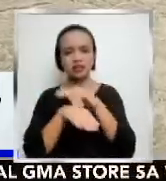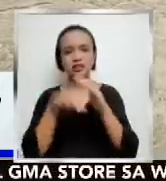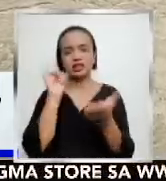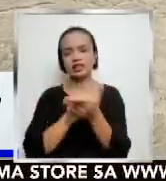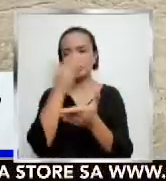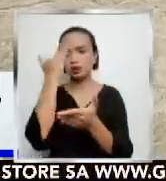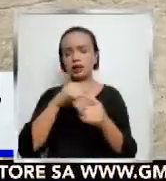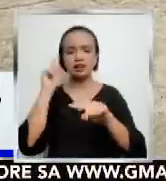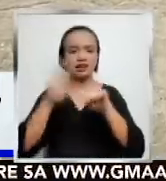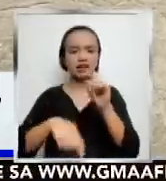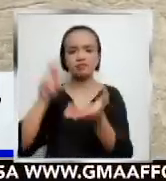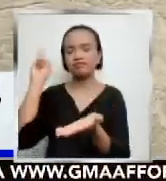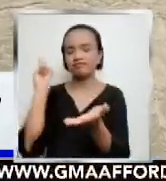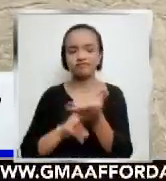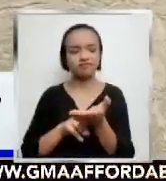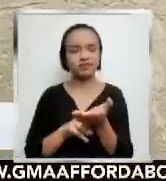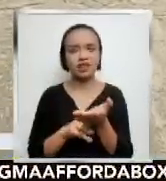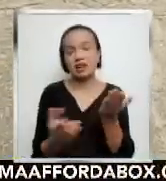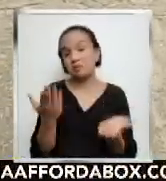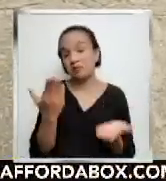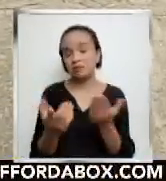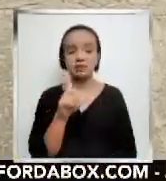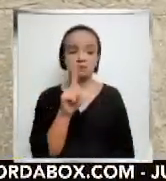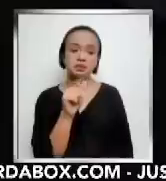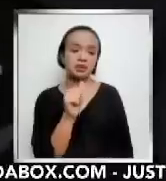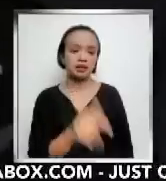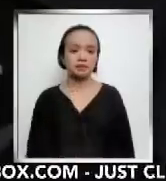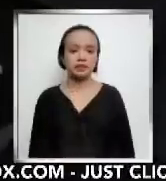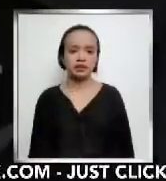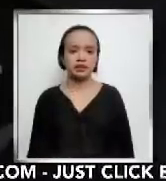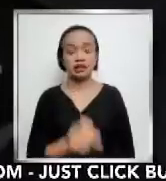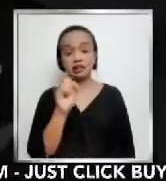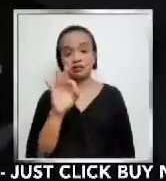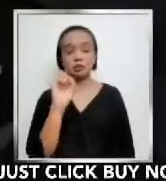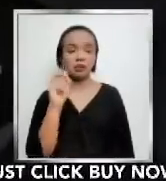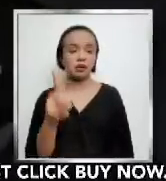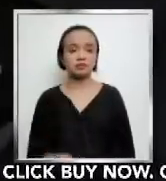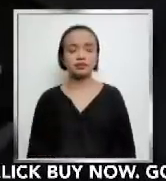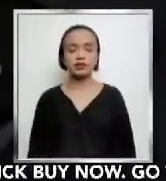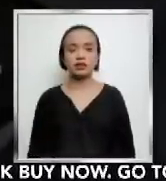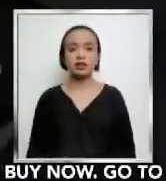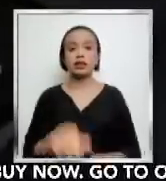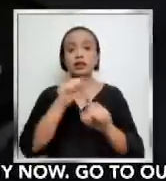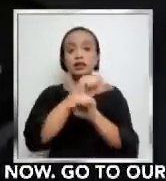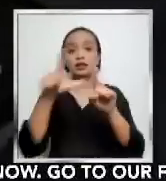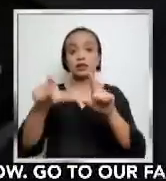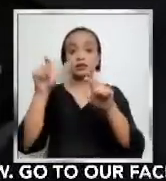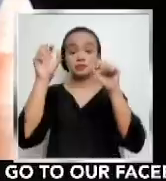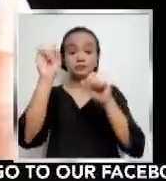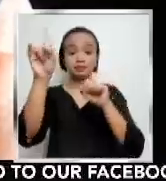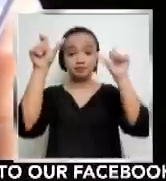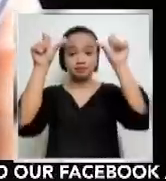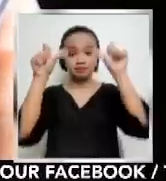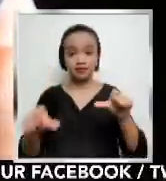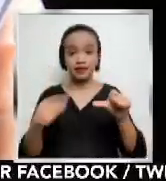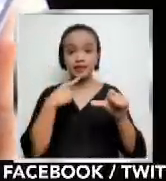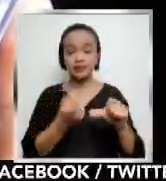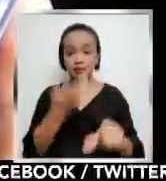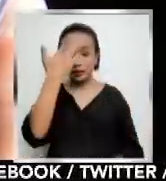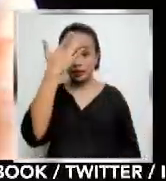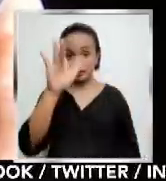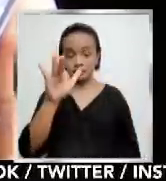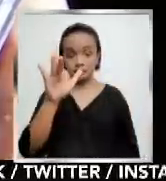makakapag-register. Siguro mamaya pag okay na. Sa isang social media post, sinabi ng Smart Communications